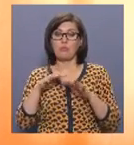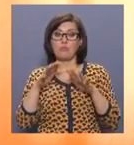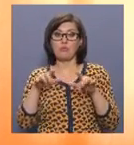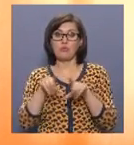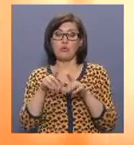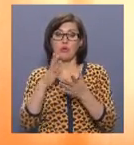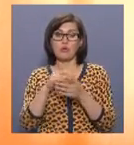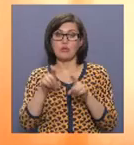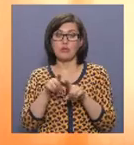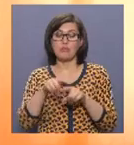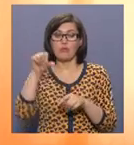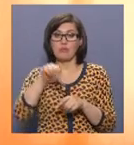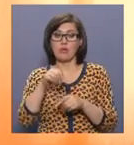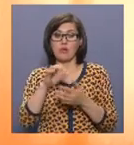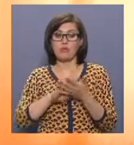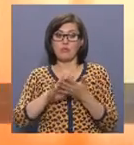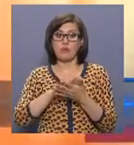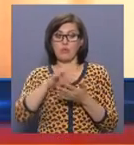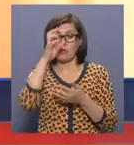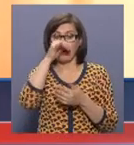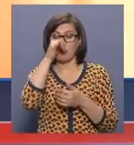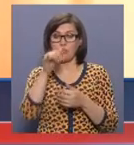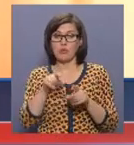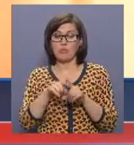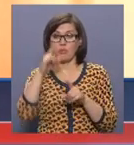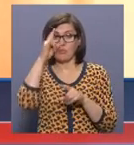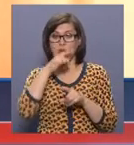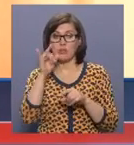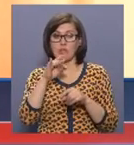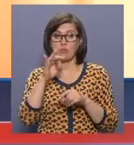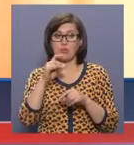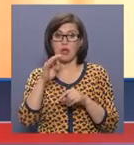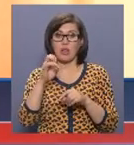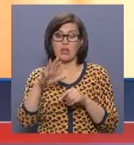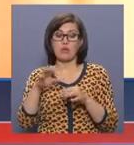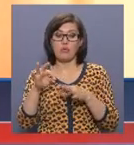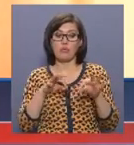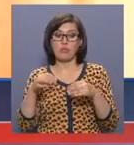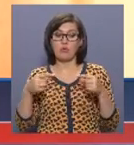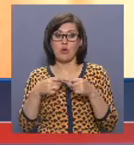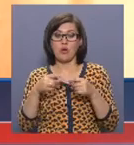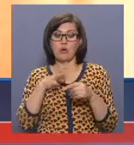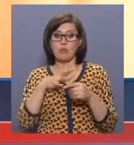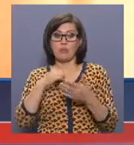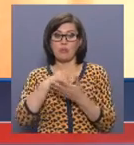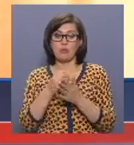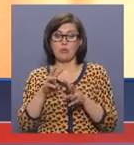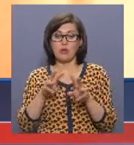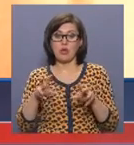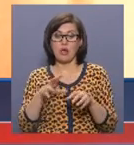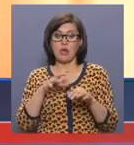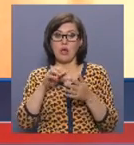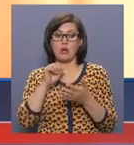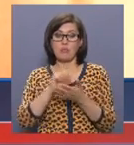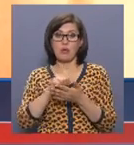Міне, биыл да бұдан еш мемлекет қашып құтыла алмады. Бізде Қазақстанда кибер қалқан жобасы әлі нақты бекітілмеген. Министрлік қағаз